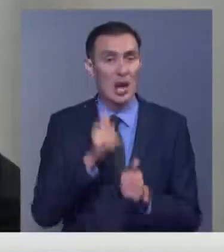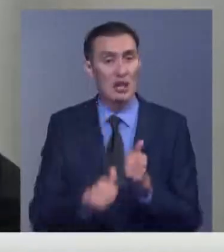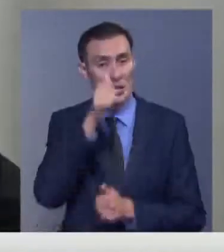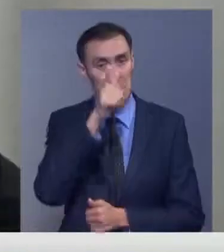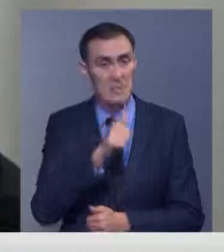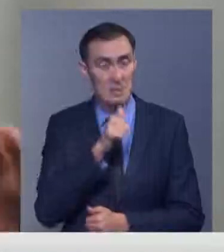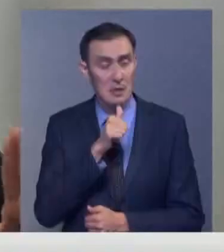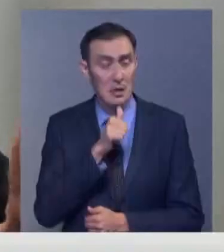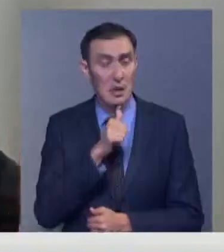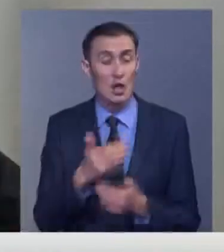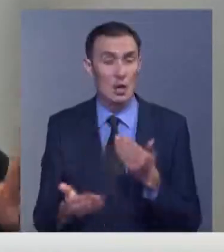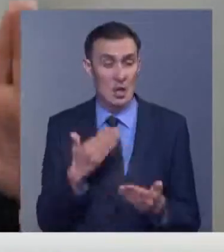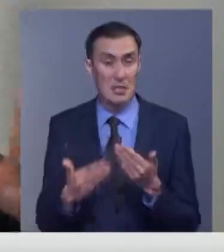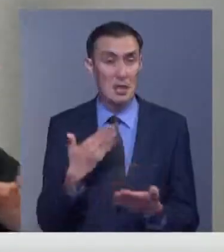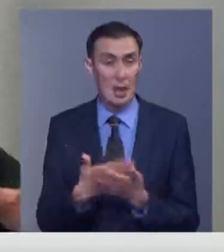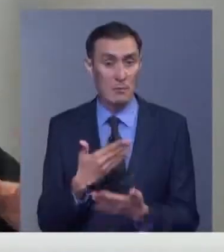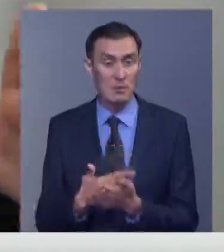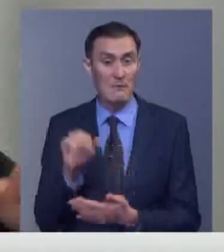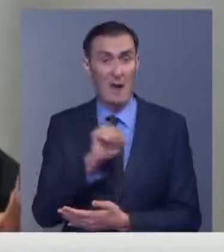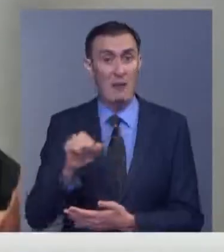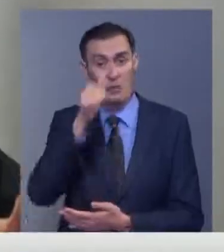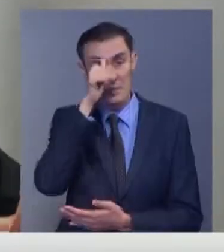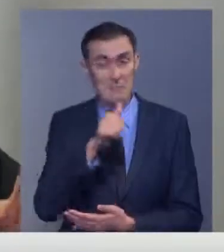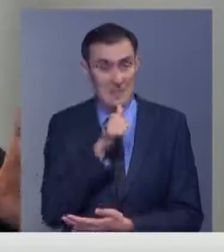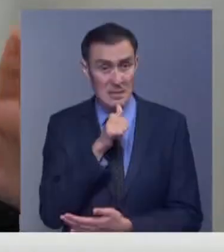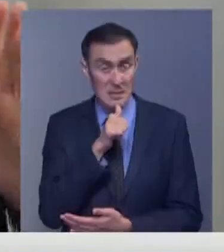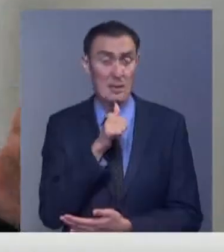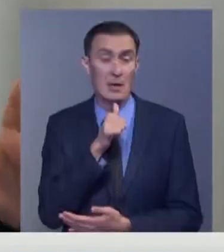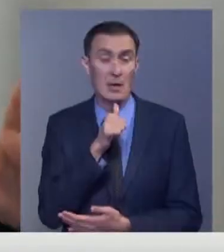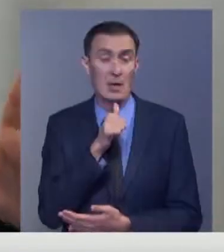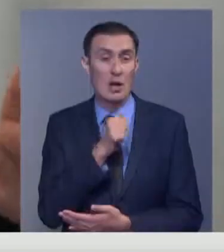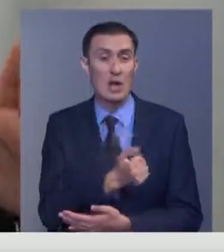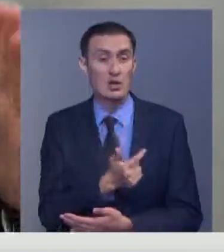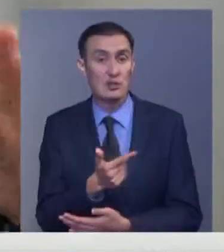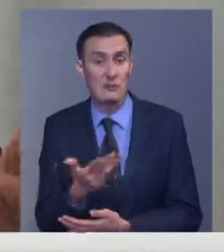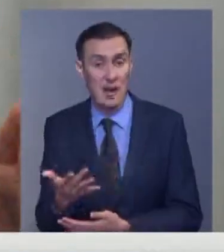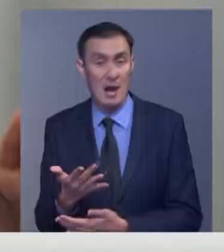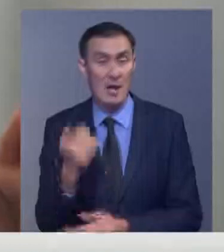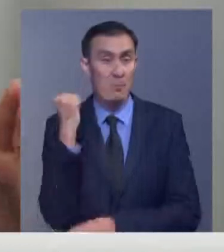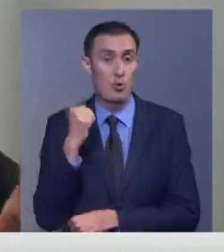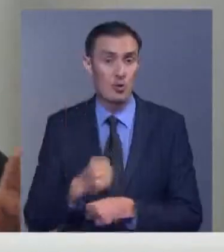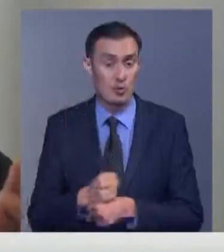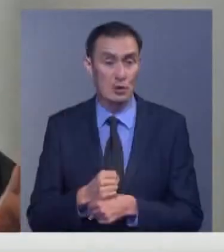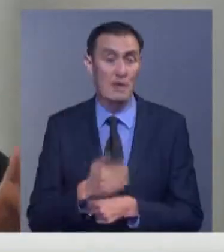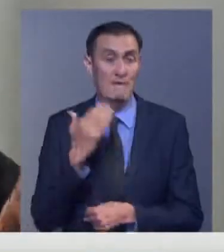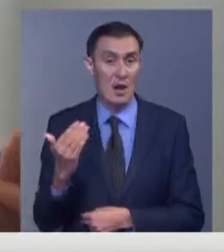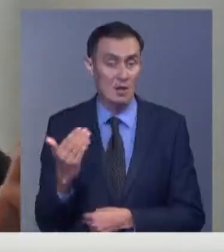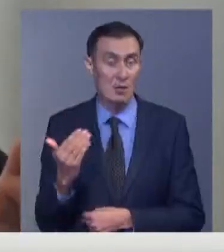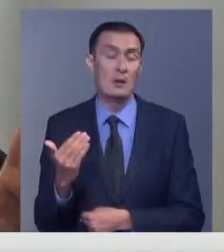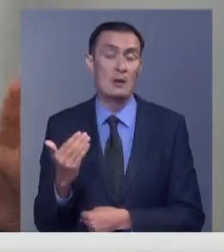ежемесячно. Если, допустим, в августе месяце число рабочих ваших